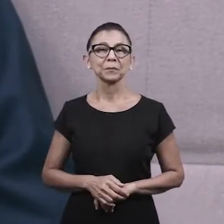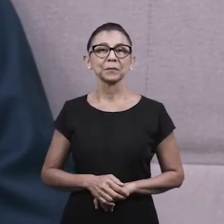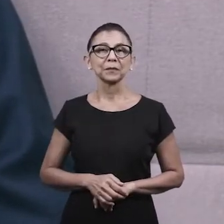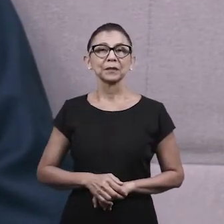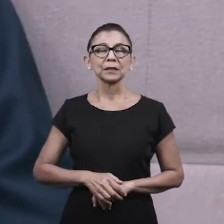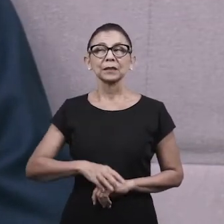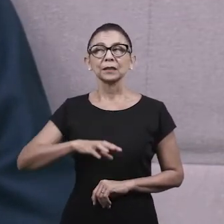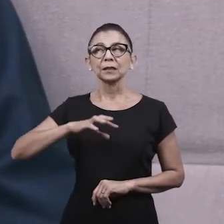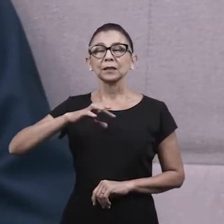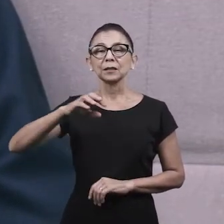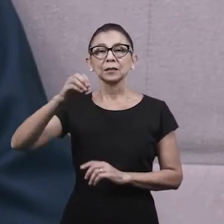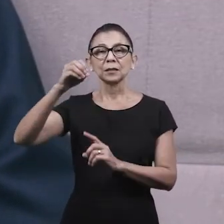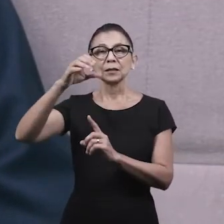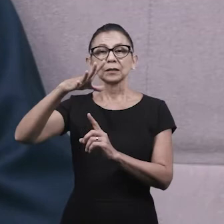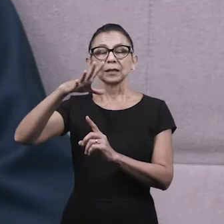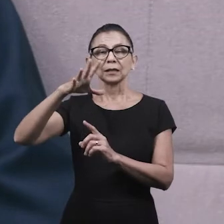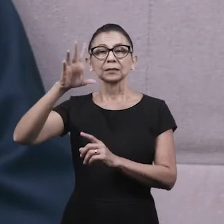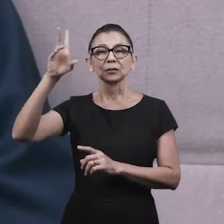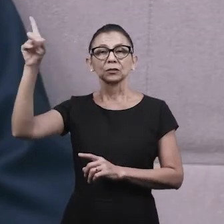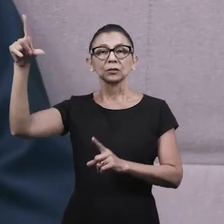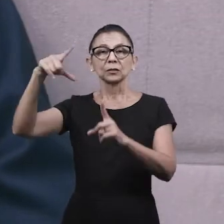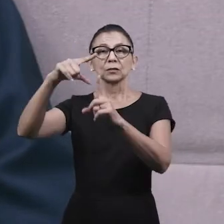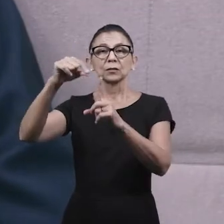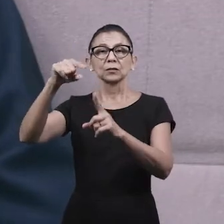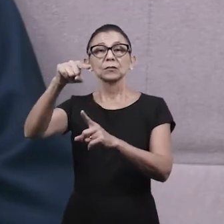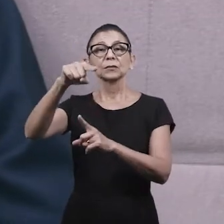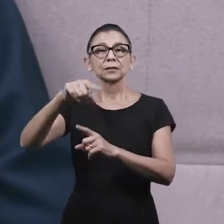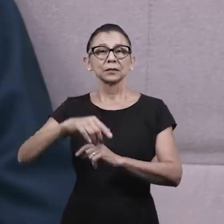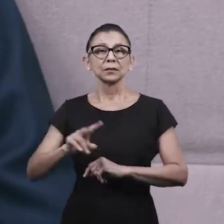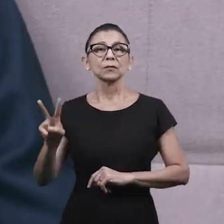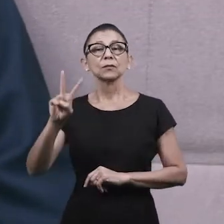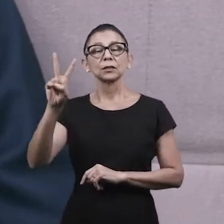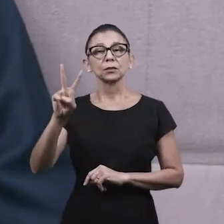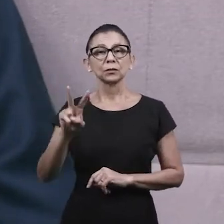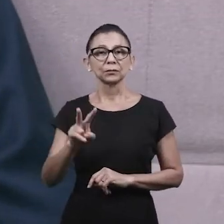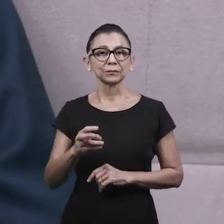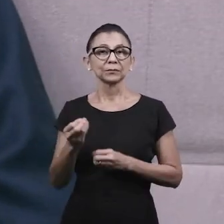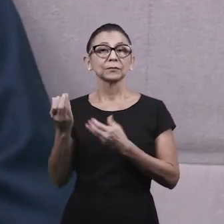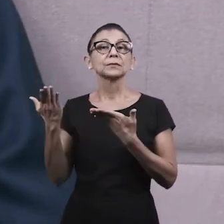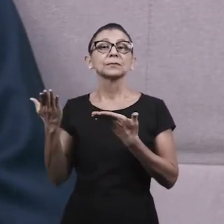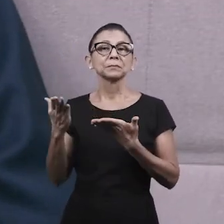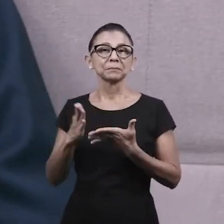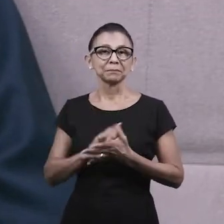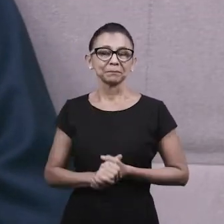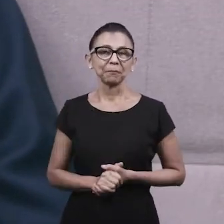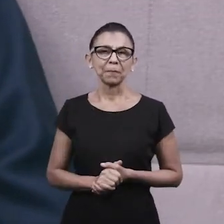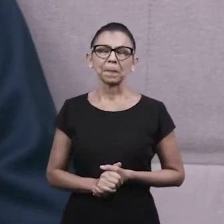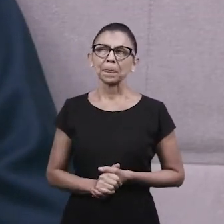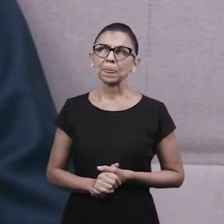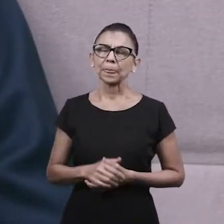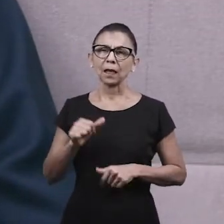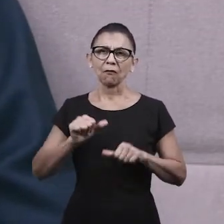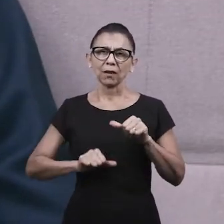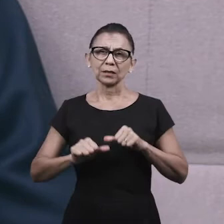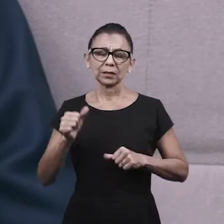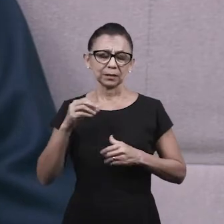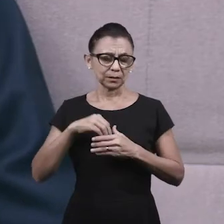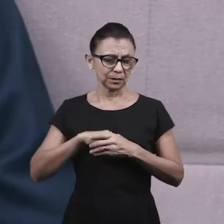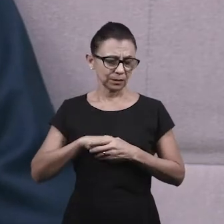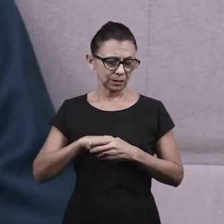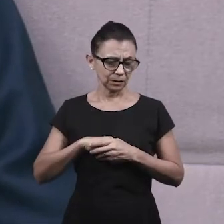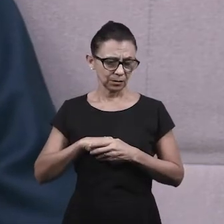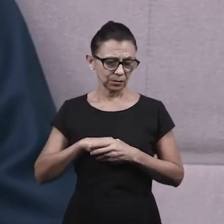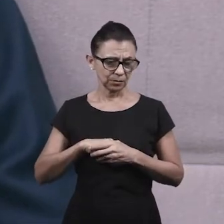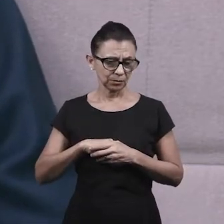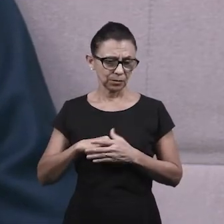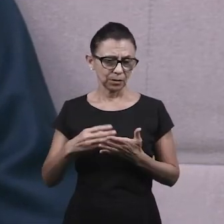Comment va ma vie devant Dieu? Comment va votre vie devant Dieu? Nous avons